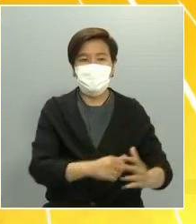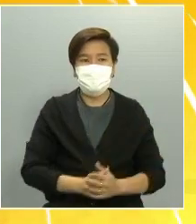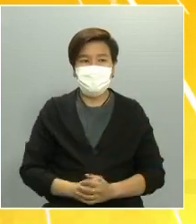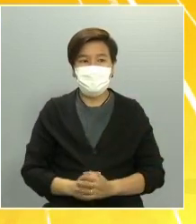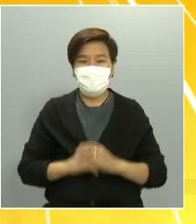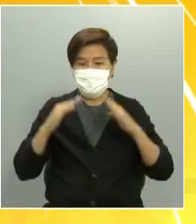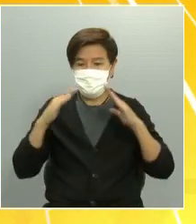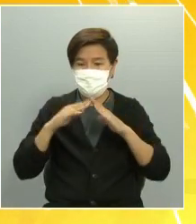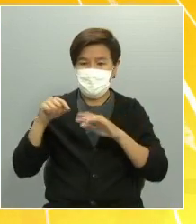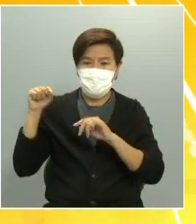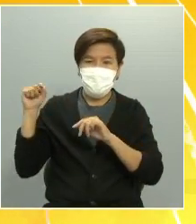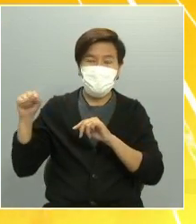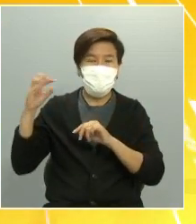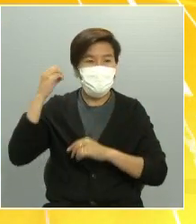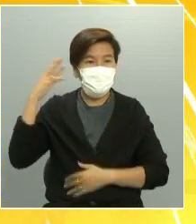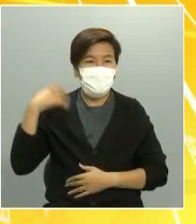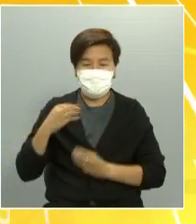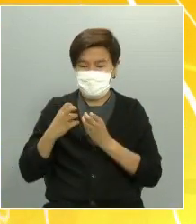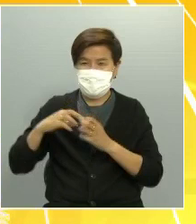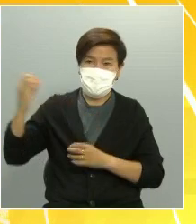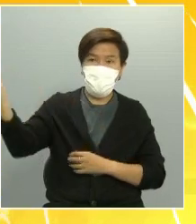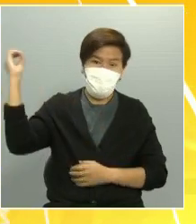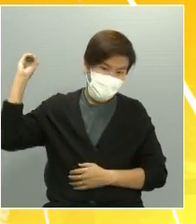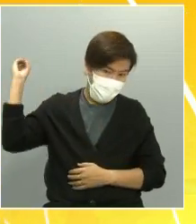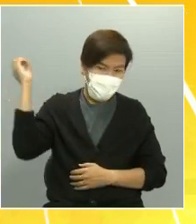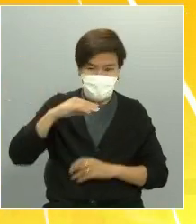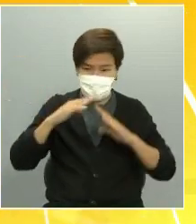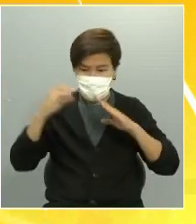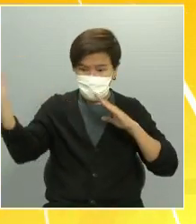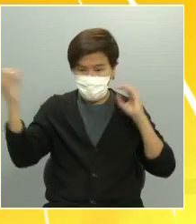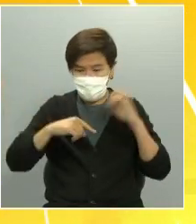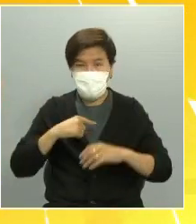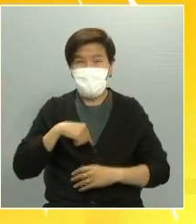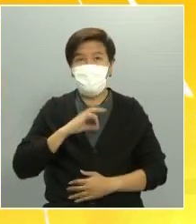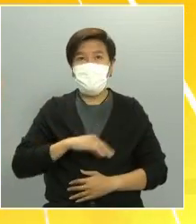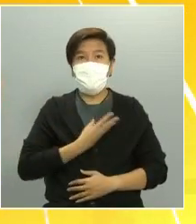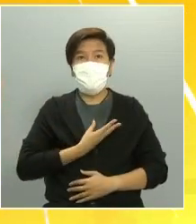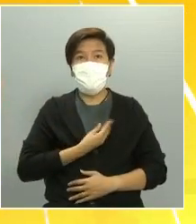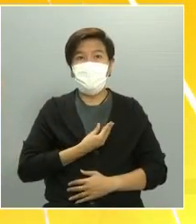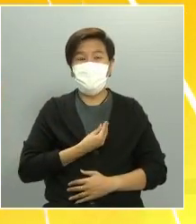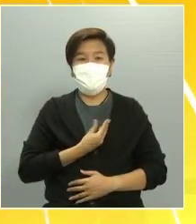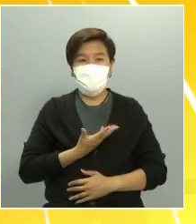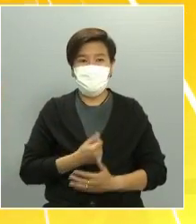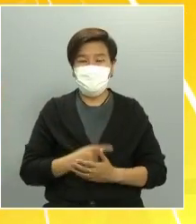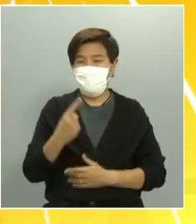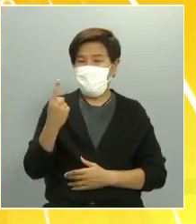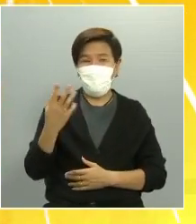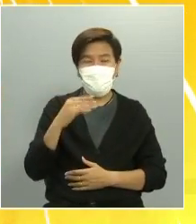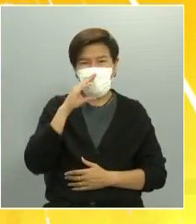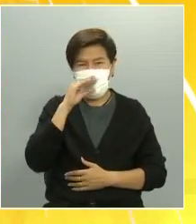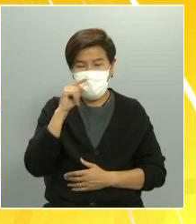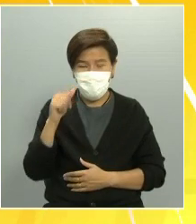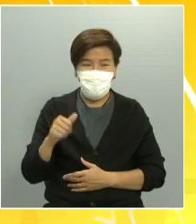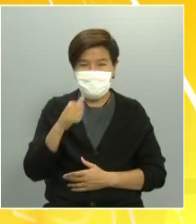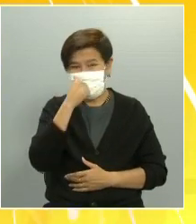มันดีก็เอาหินก้อนเล็กๆเสียงตามบ้านให้เรากลัวพ่อเขายังหูอยู่ตอนนี้